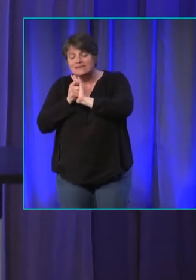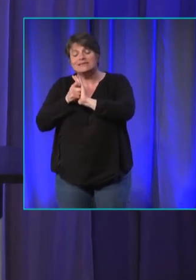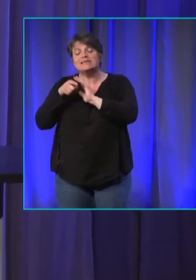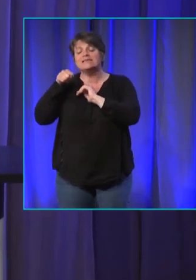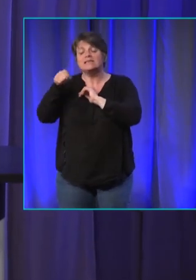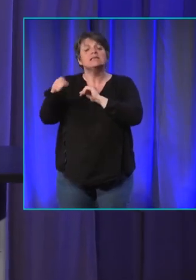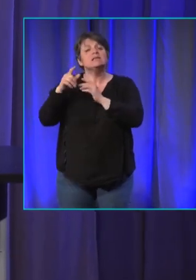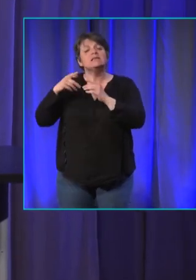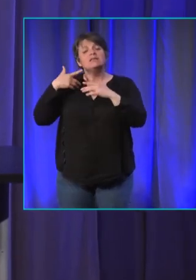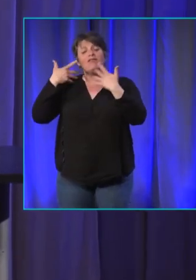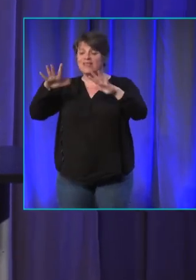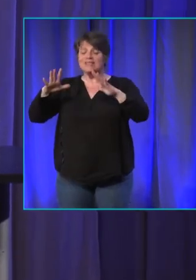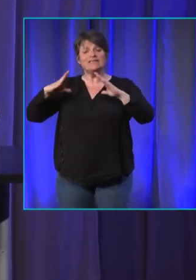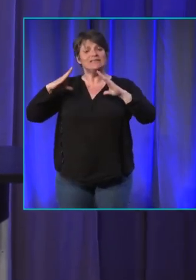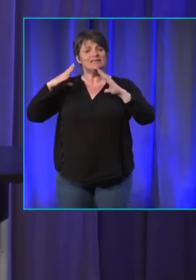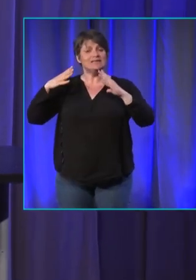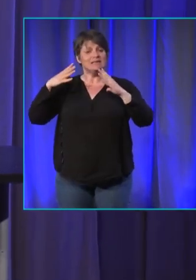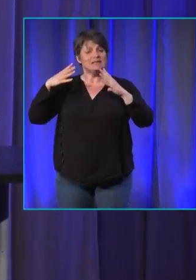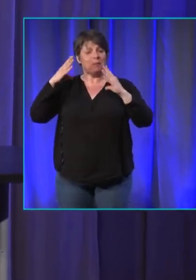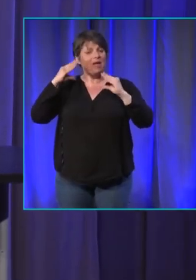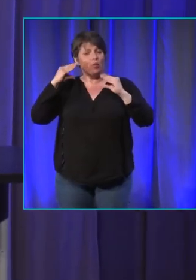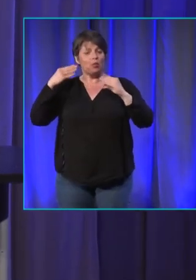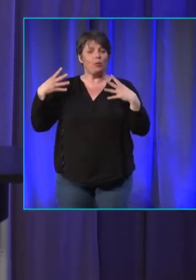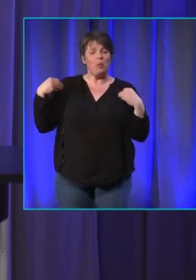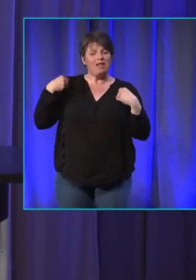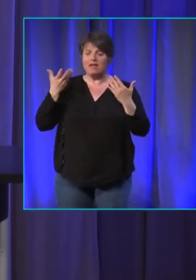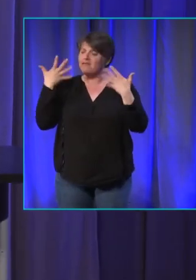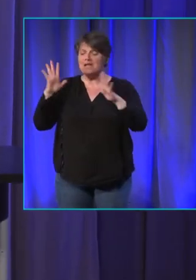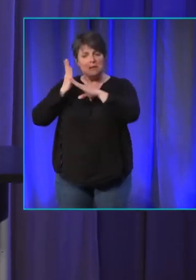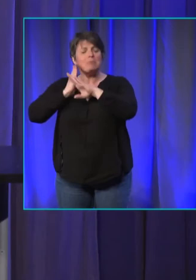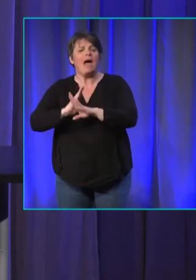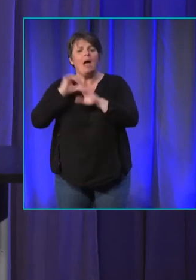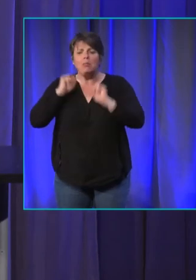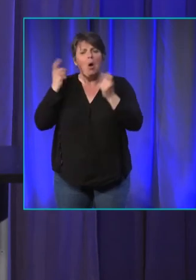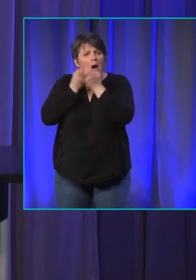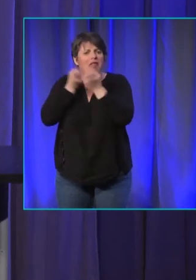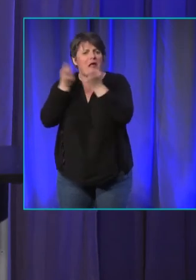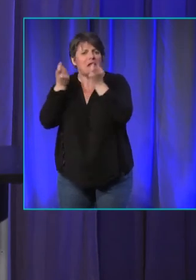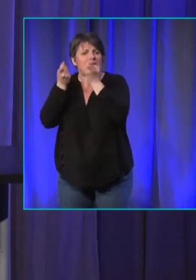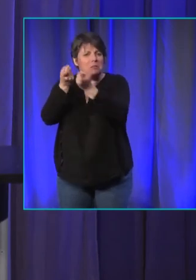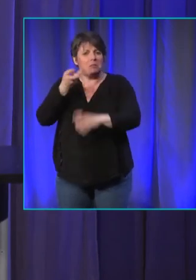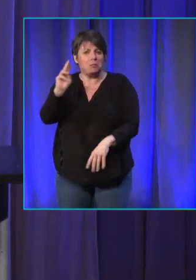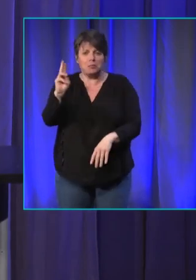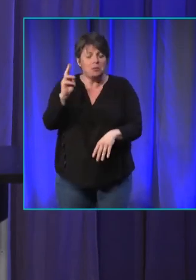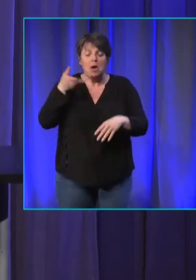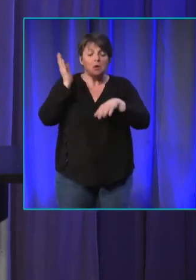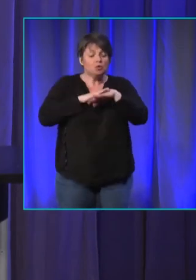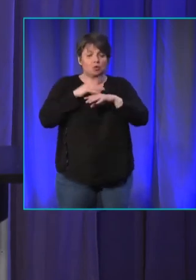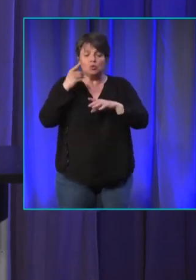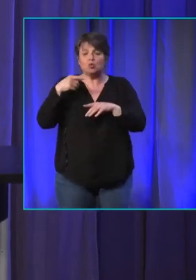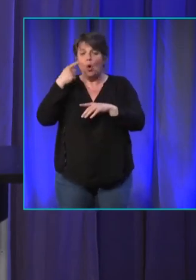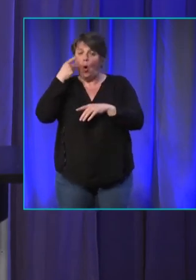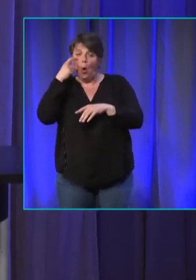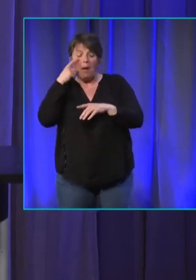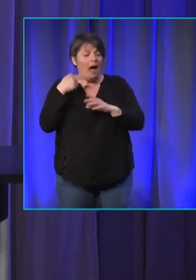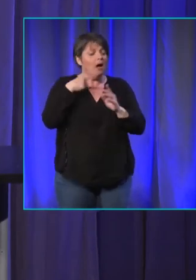l'endurance. Aujourd'hui, on a tendance à revenir en arrière et se dire finalement, quel que soit le niveau de maturation, l'entraînement aura autant d'avantages, autant de bénéfices,